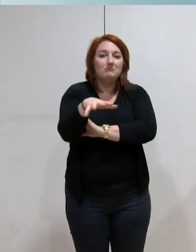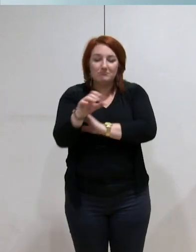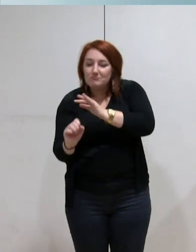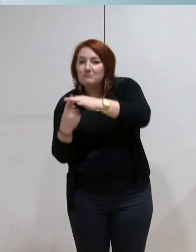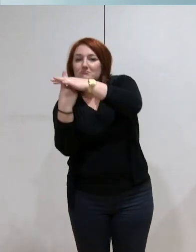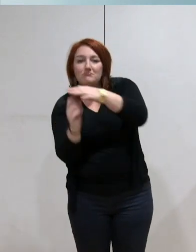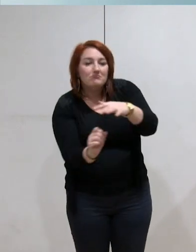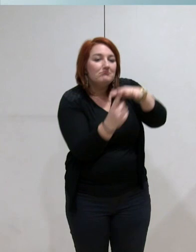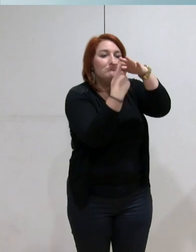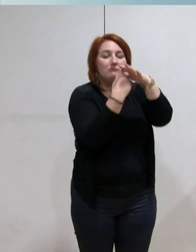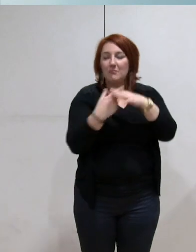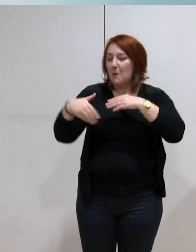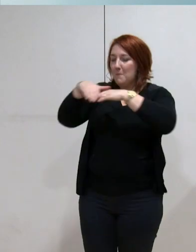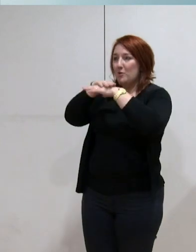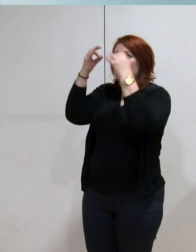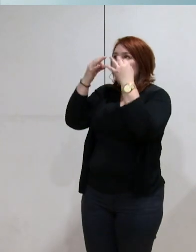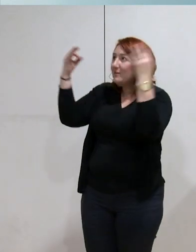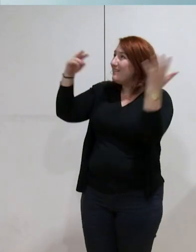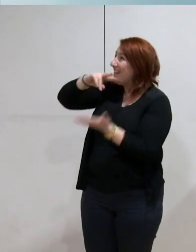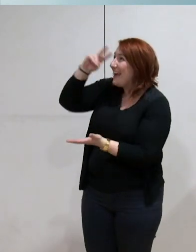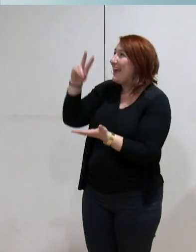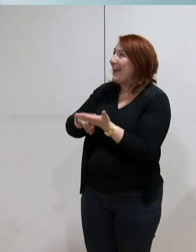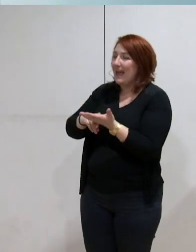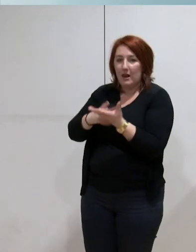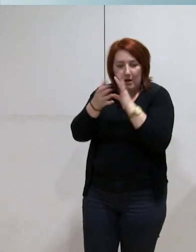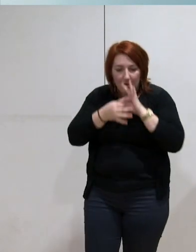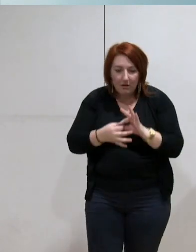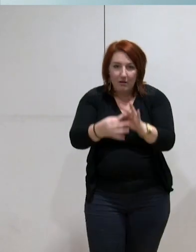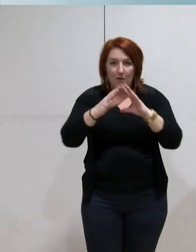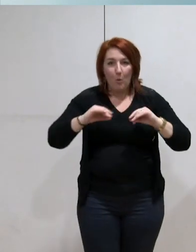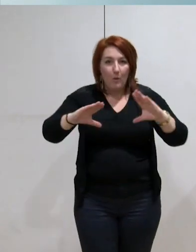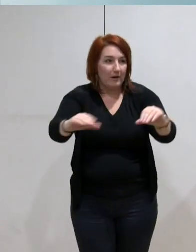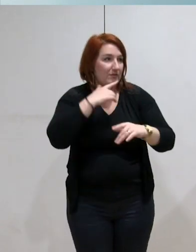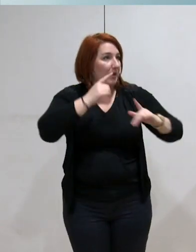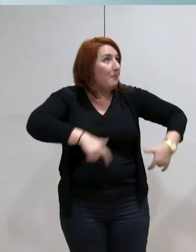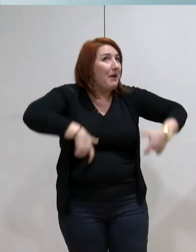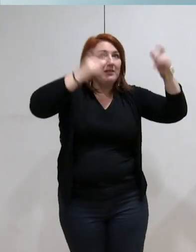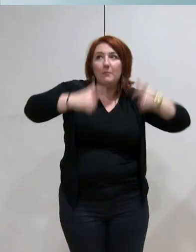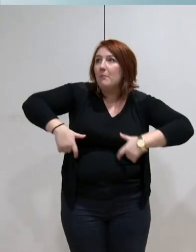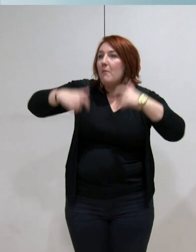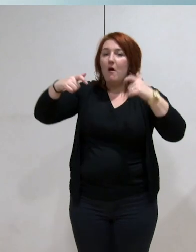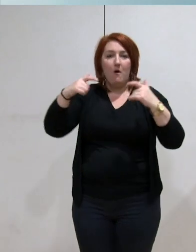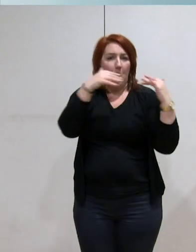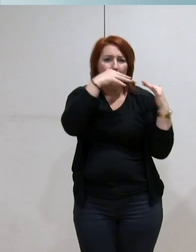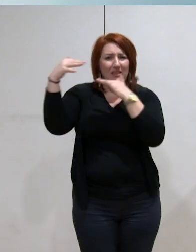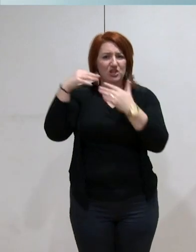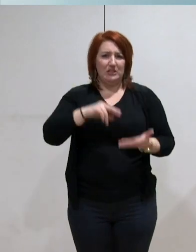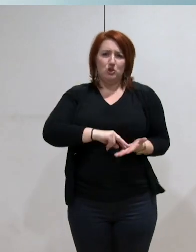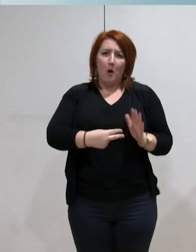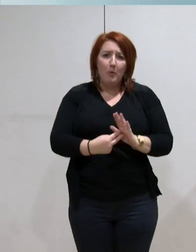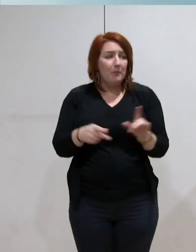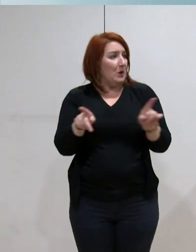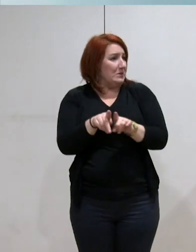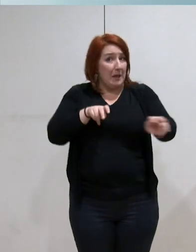réelle politique climatique c'est-à-dire de sobriété énergétique dans les bâtiments et la mobilité notamment